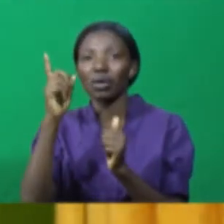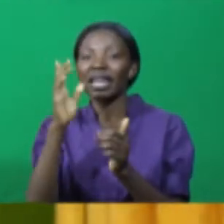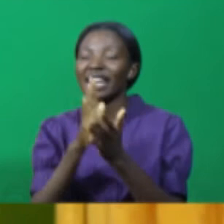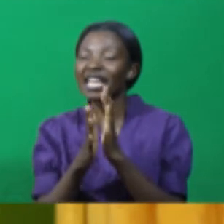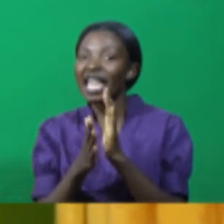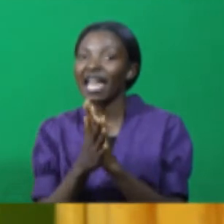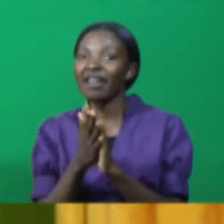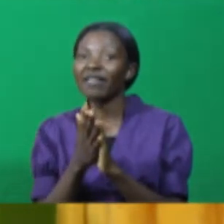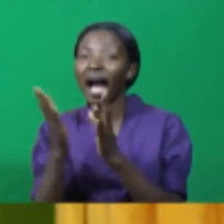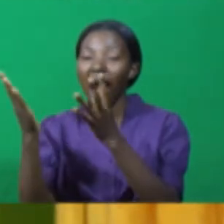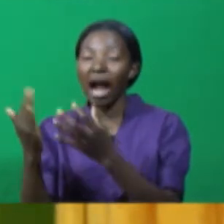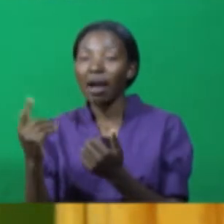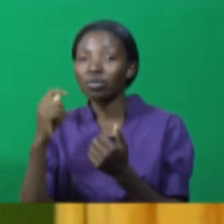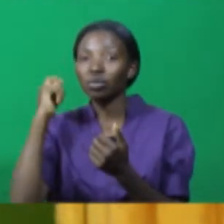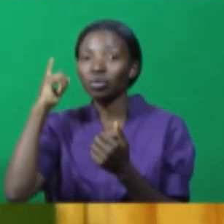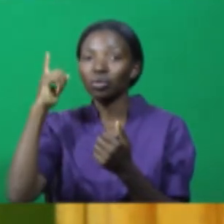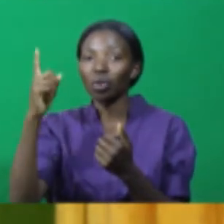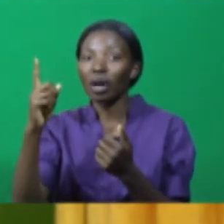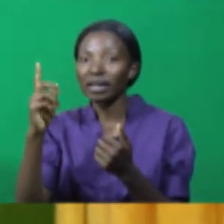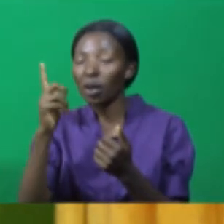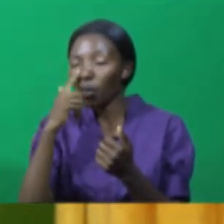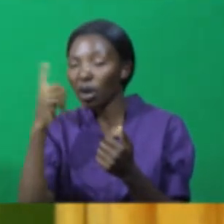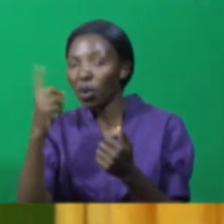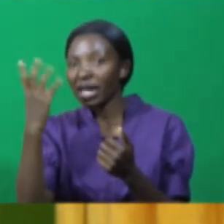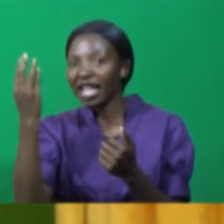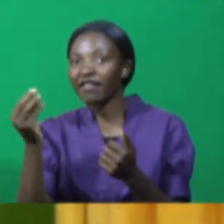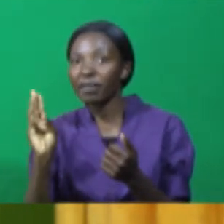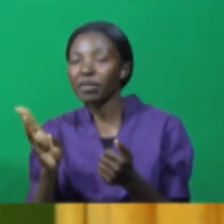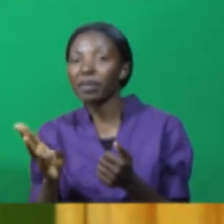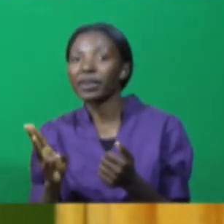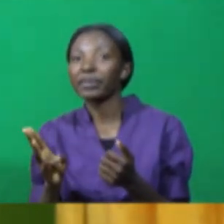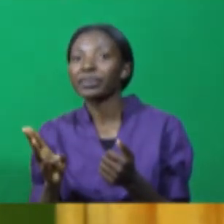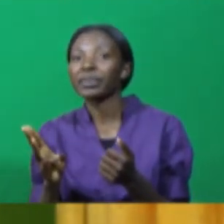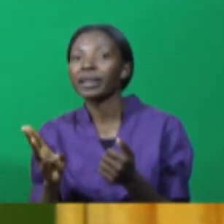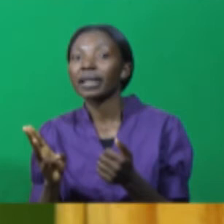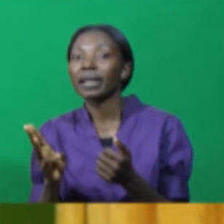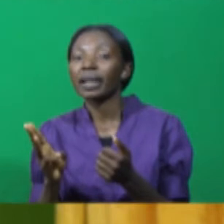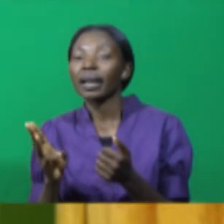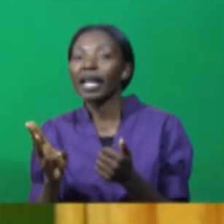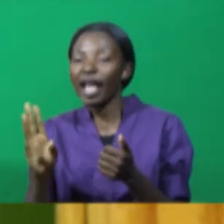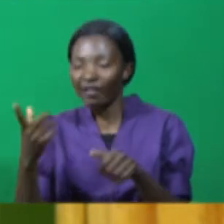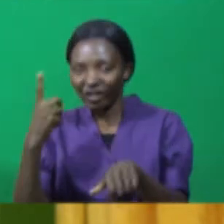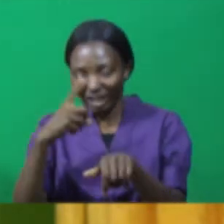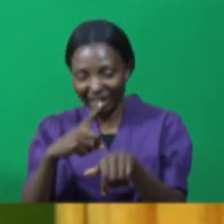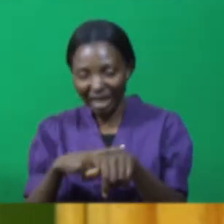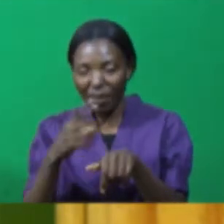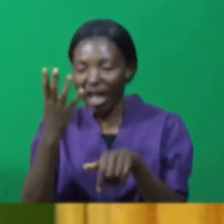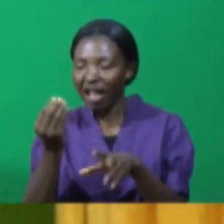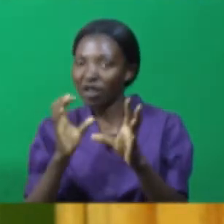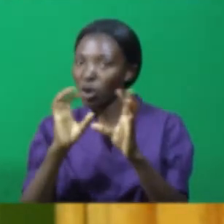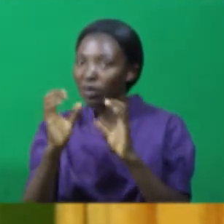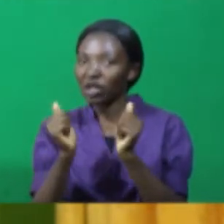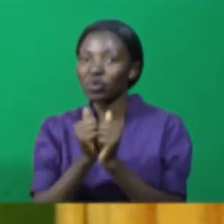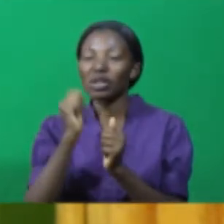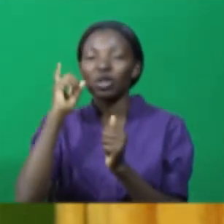ceremony Rekuti kana kana ari pamamwe mazoya vana vana basa nemaremoni kana aita flu manya kwa ari mutigireo